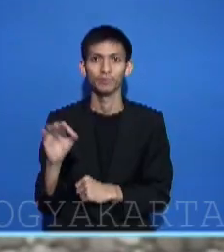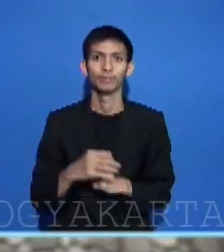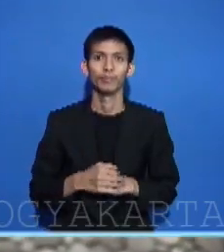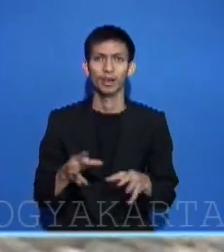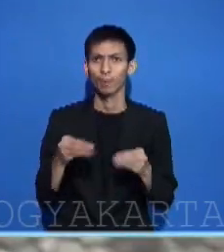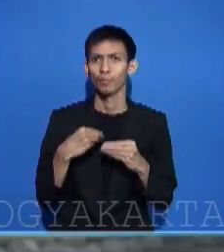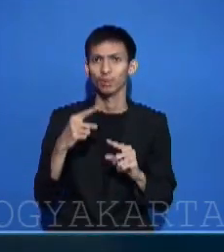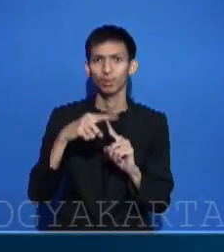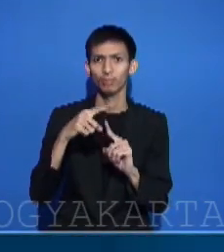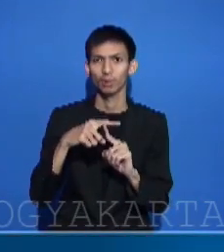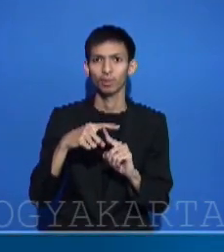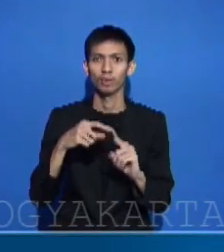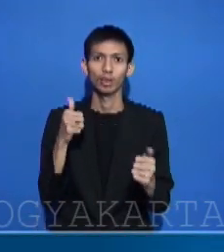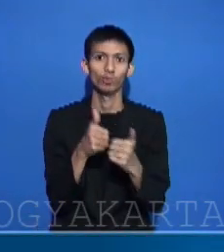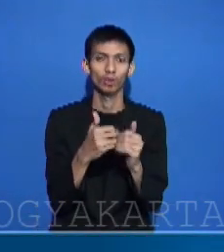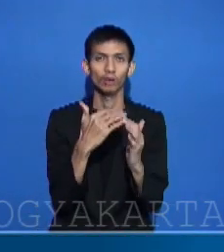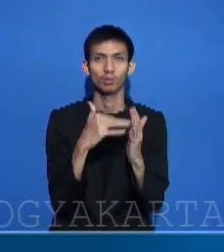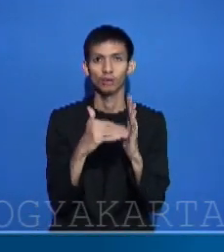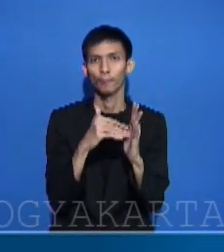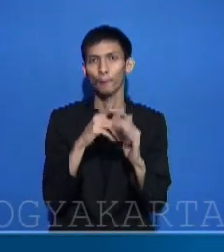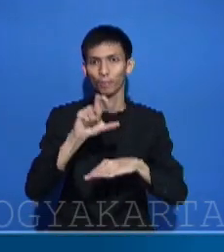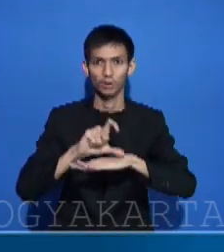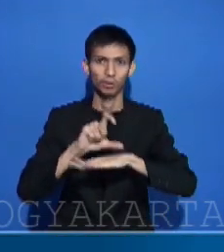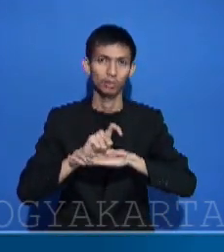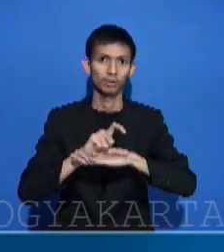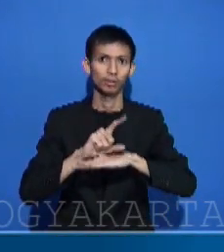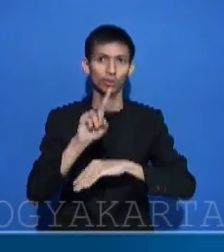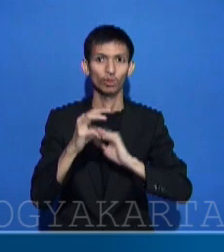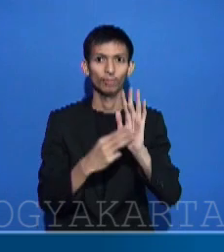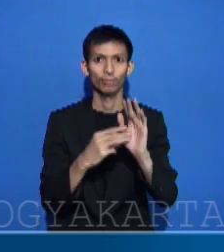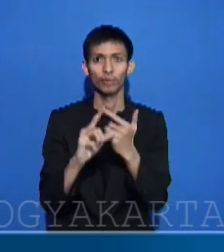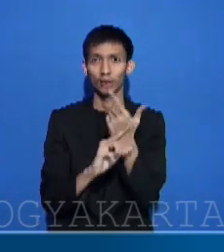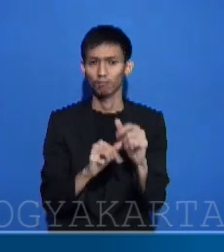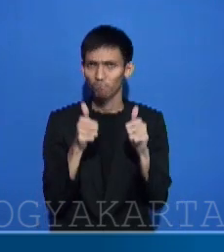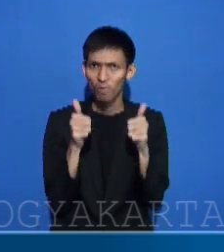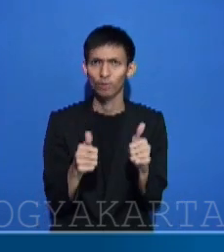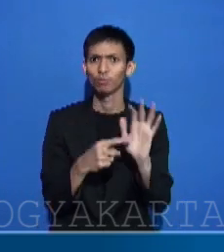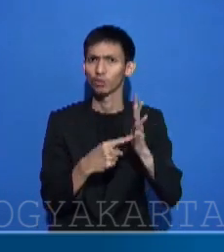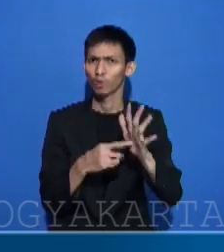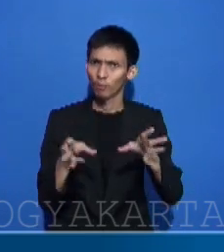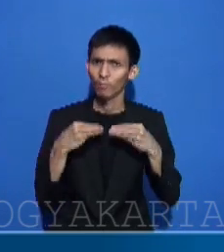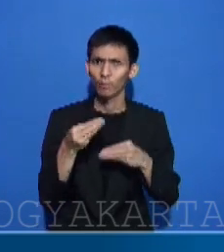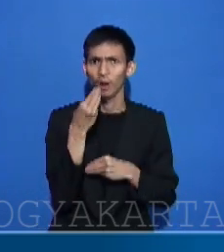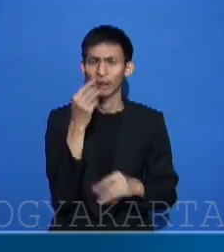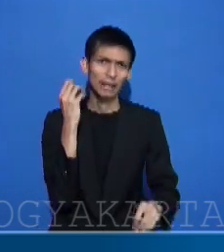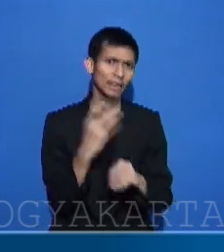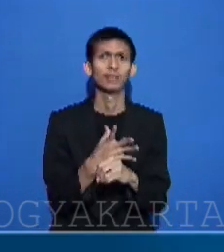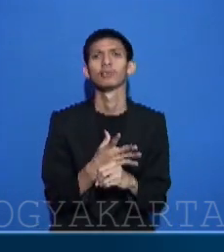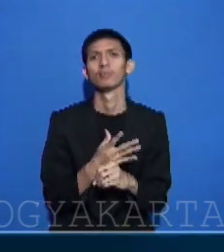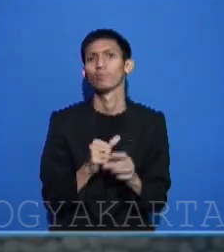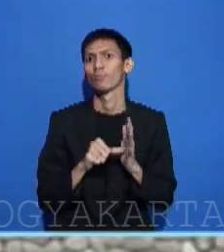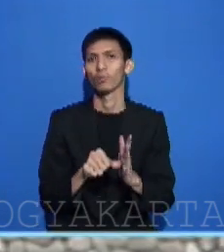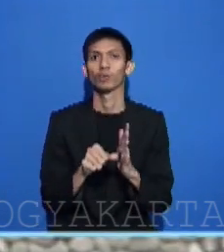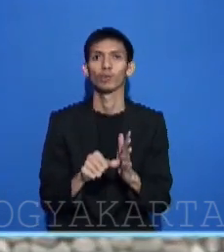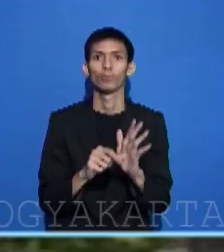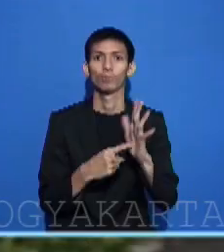Ya mungkin buat UMY bagus ya, jadi mahasiswa dapat makanan gratis, jadi mempermudah mahasiswa juga di bulan